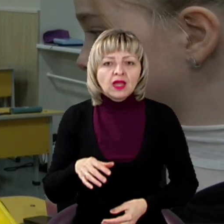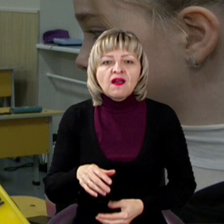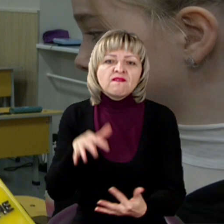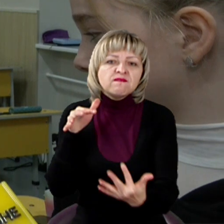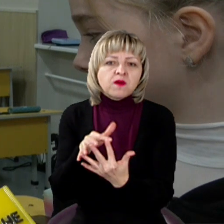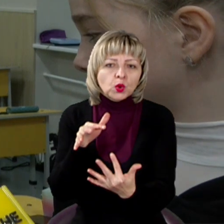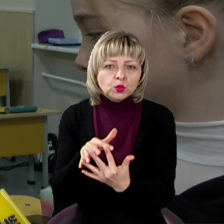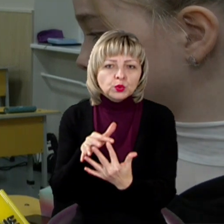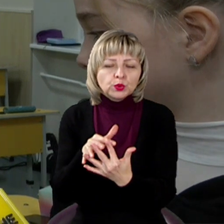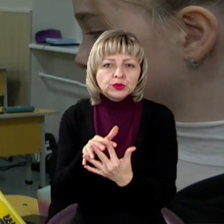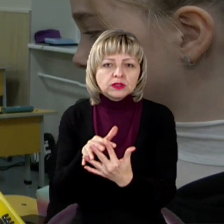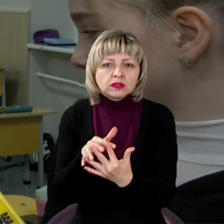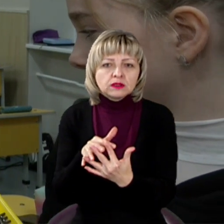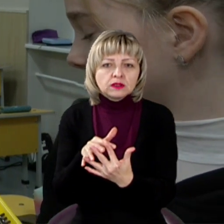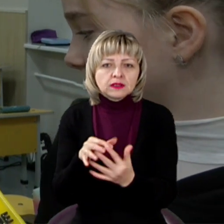Воюють